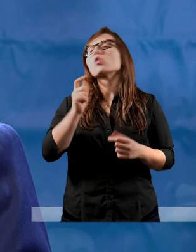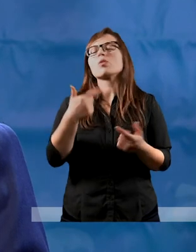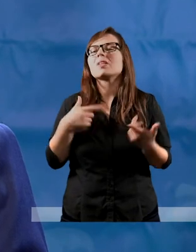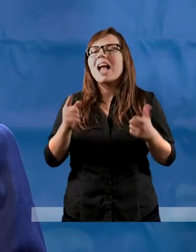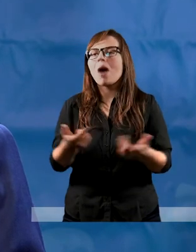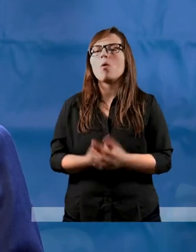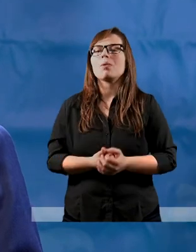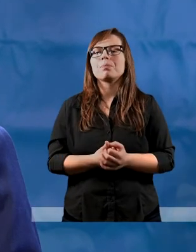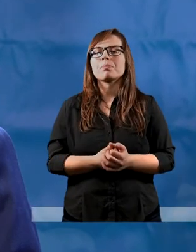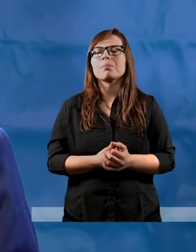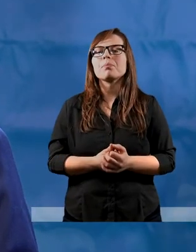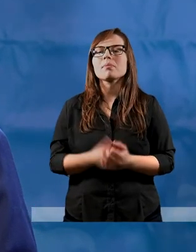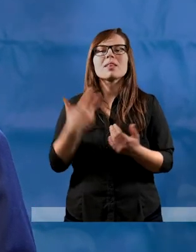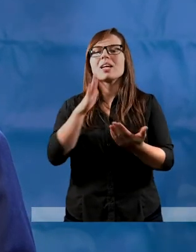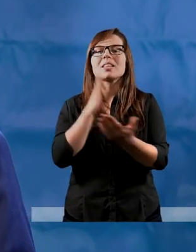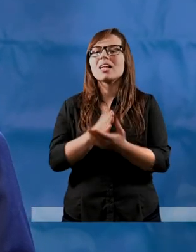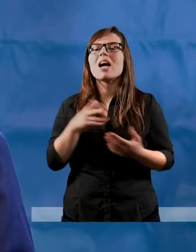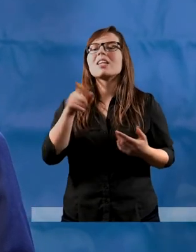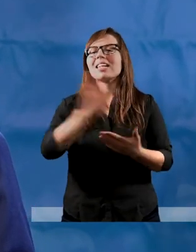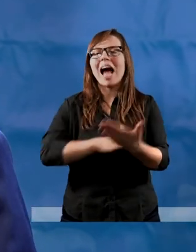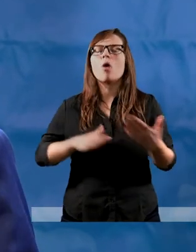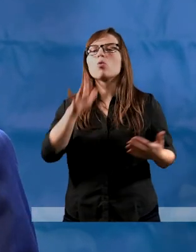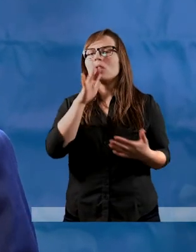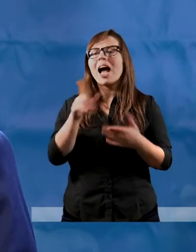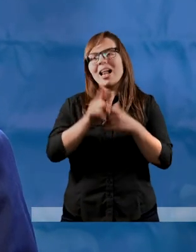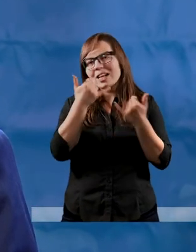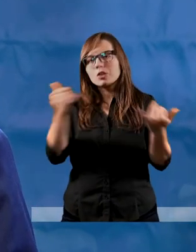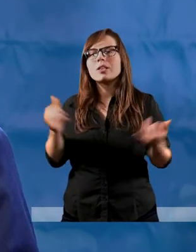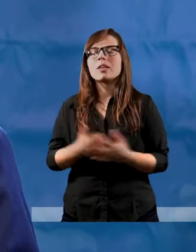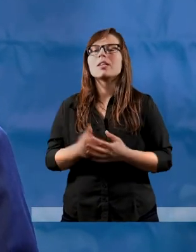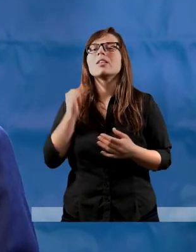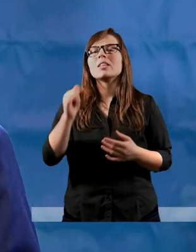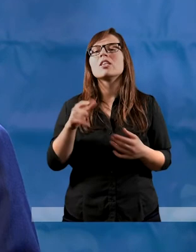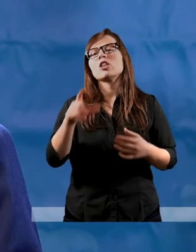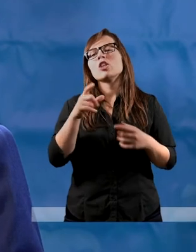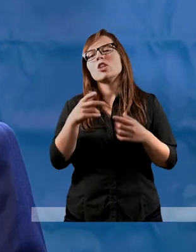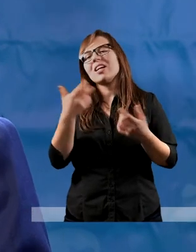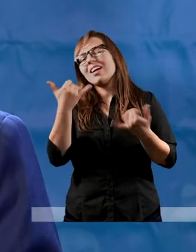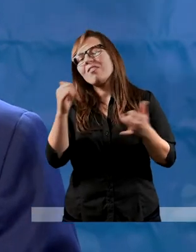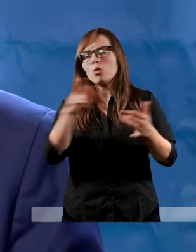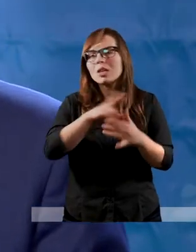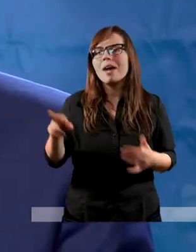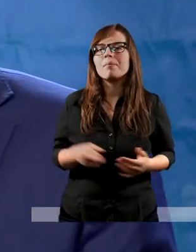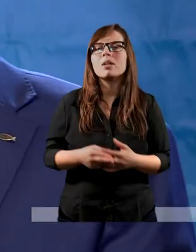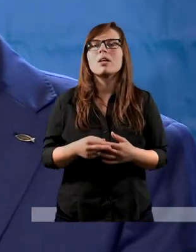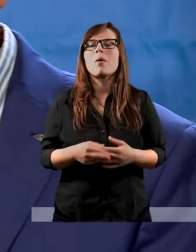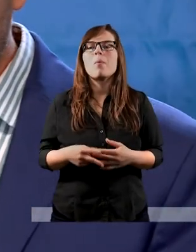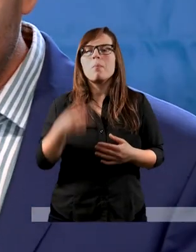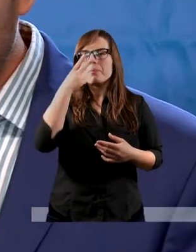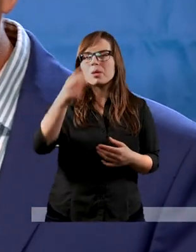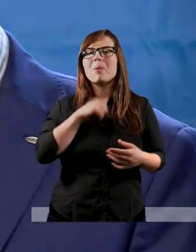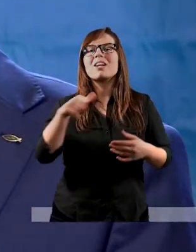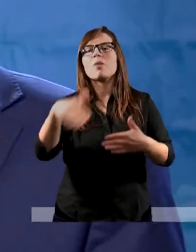rozdziale. Nie tylko do narodu izraelskiego, do nas również. Idź do mrówki, leniwcze. Przypatrz się